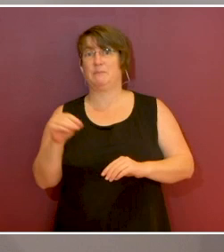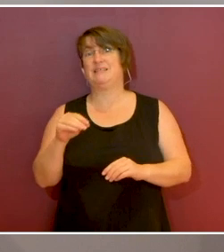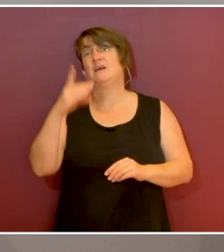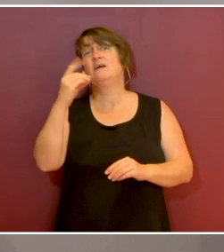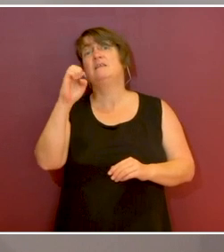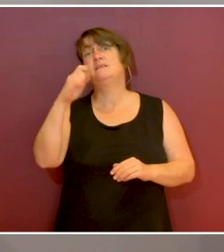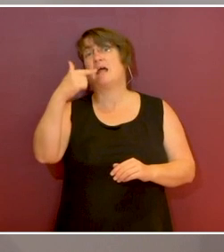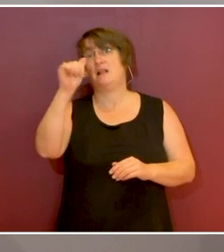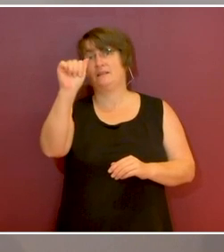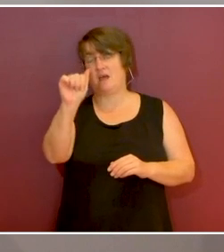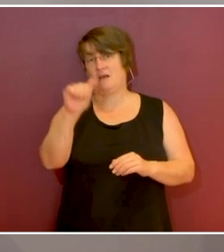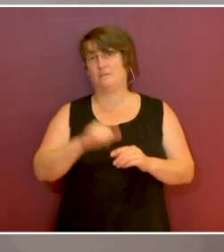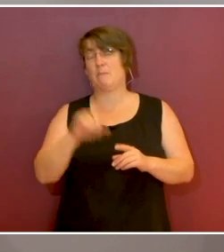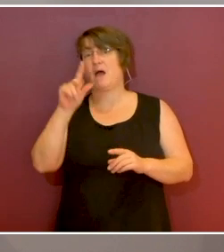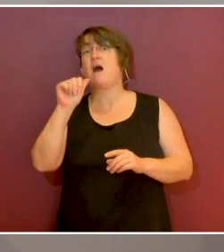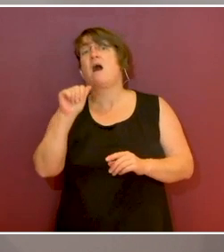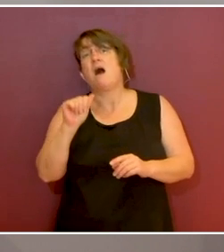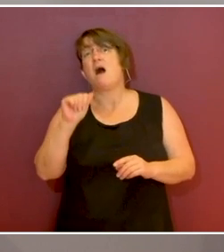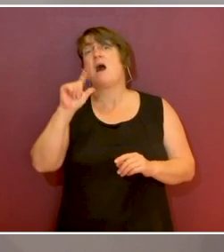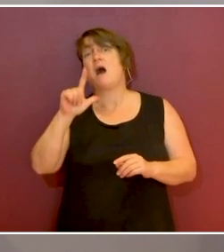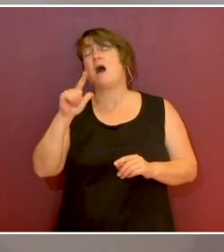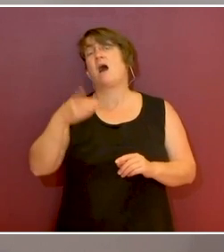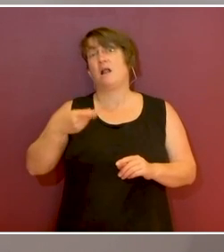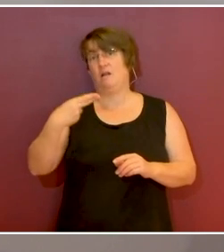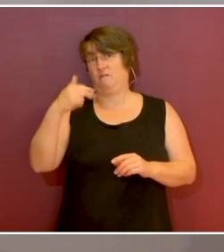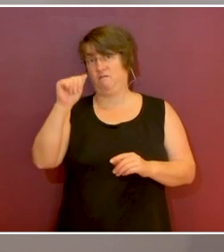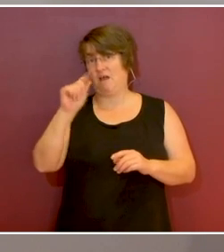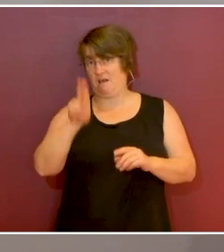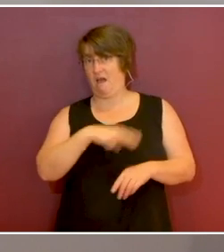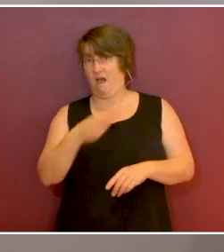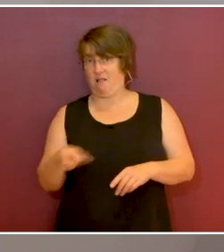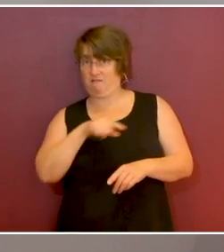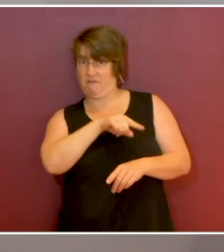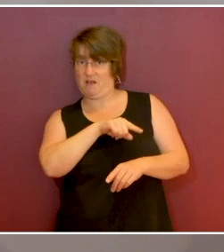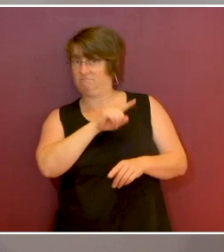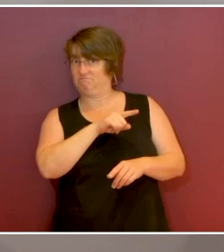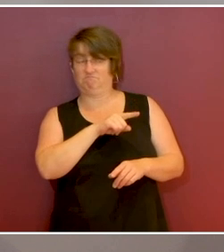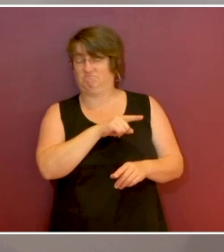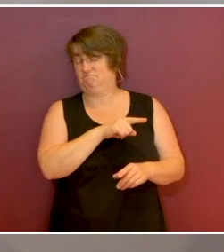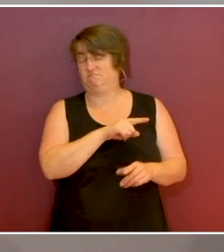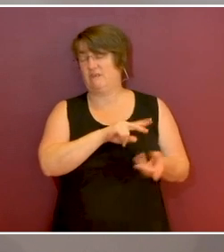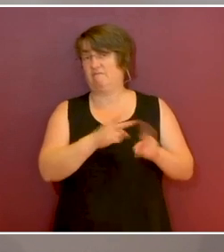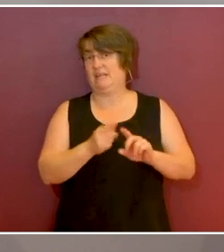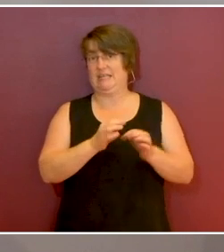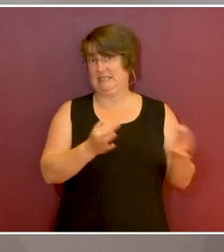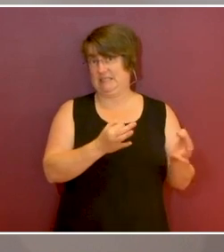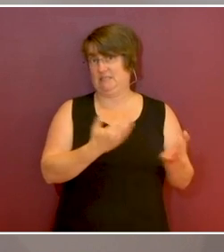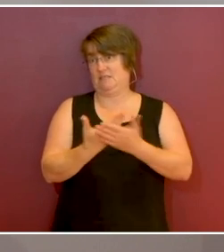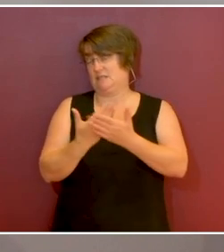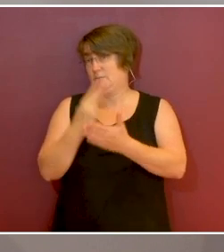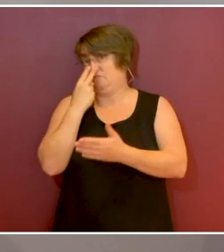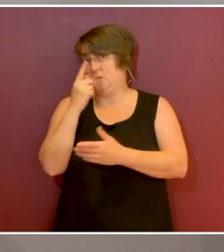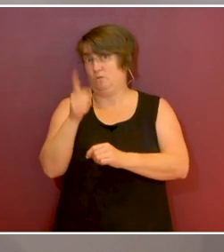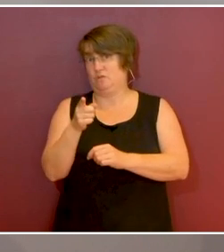Aber auch mit Alpha hat es sich nicht verändert, diese Aussage. Und natürlich zeigt es auch, wie wichtig das ist, dass das